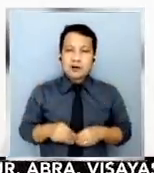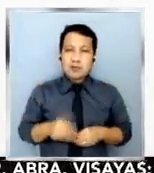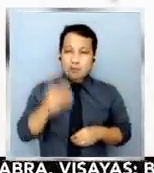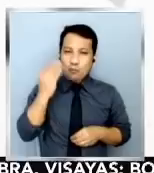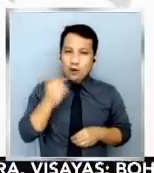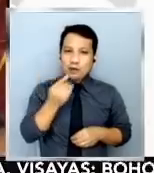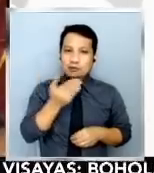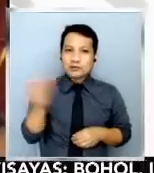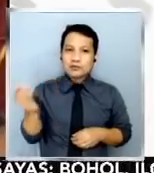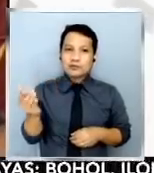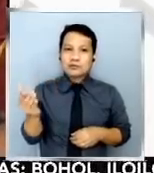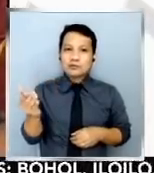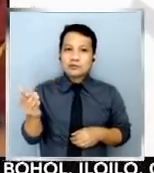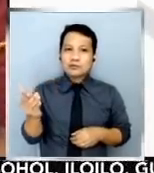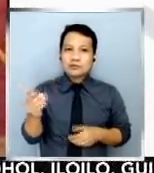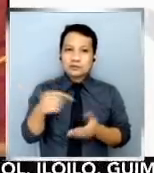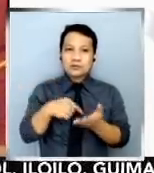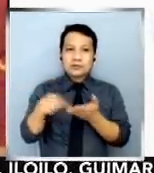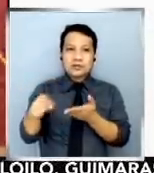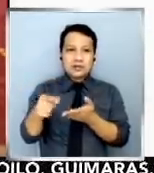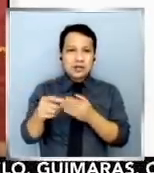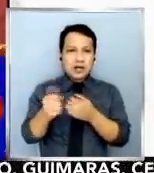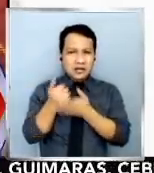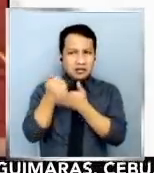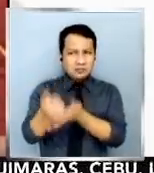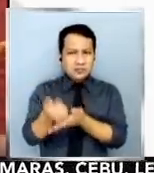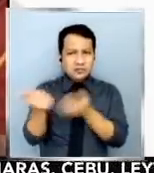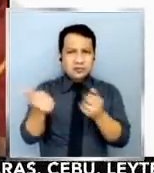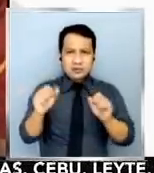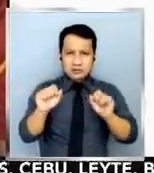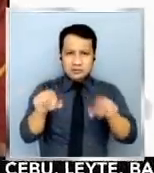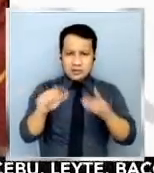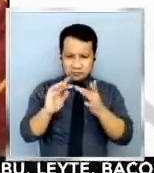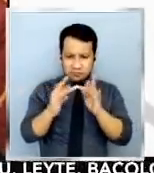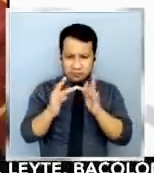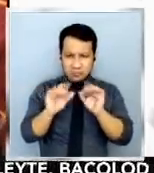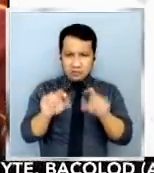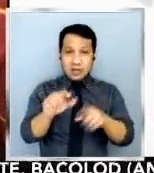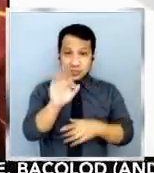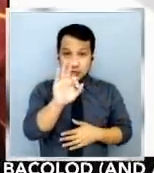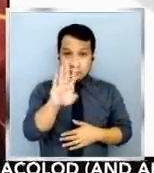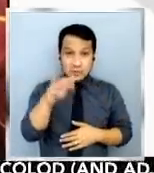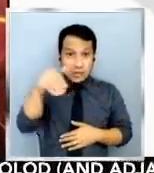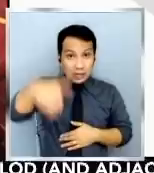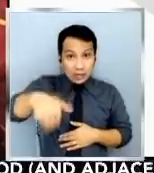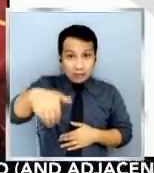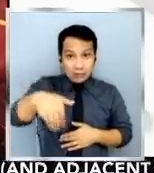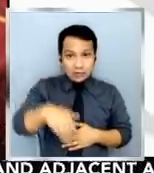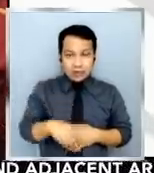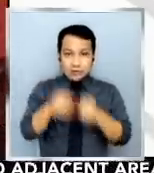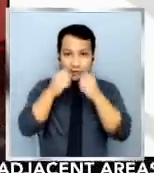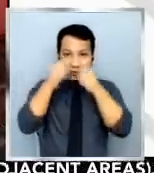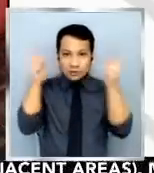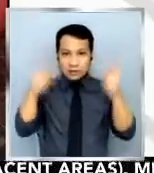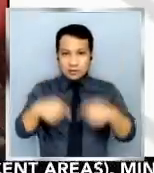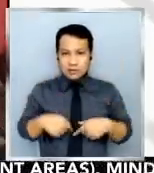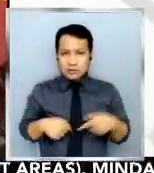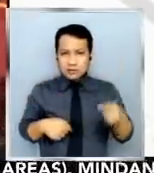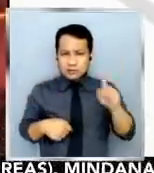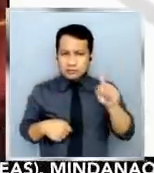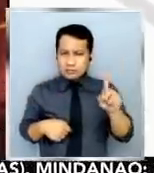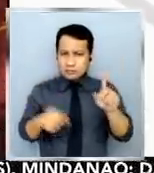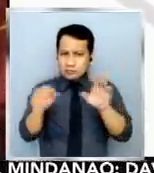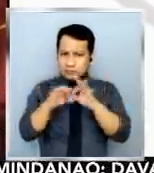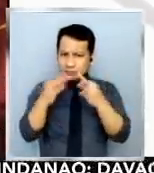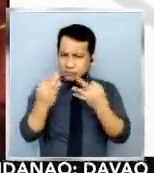nakakapag-pay it forward siya. Habang nagla-live selling sa kanyang Facebook page kagabi, nagulat si Betong nang may pamilyar na pangalan